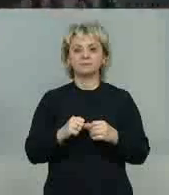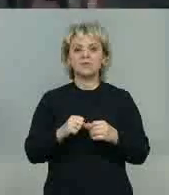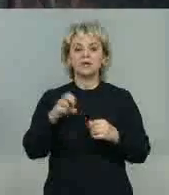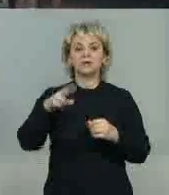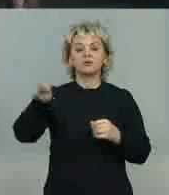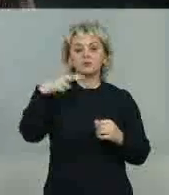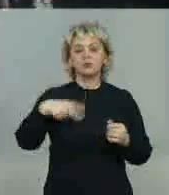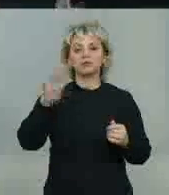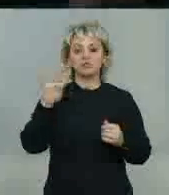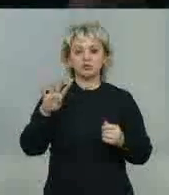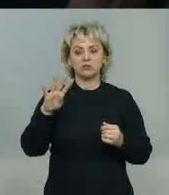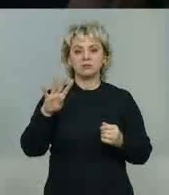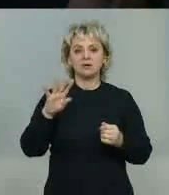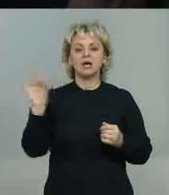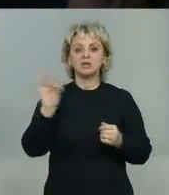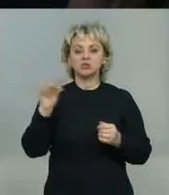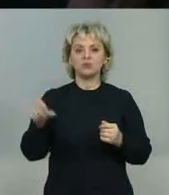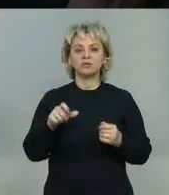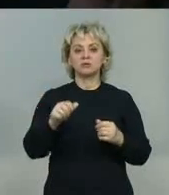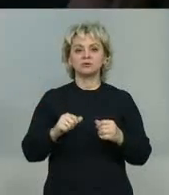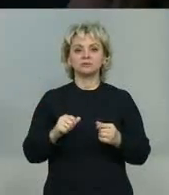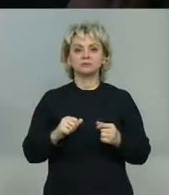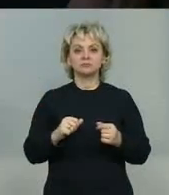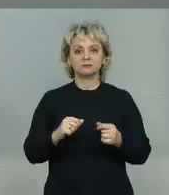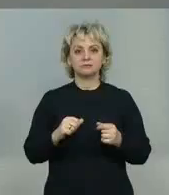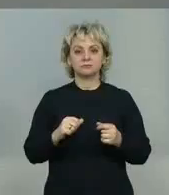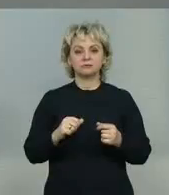Мария Индрикова, Андрей Токарев, Дон-24, Ростов-на-Дону.